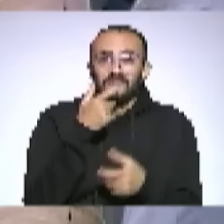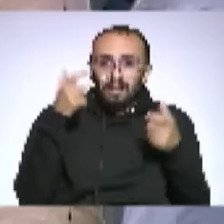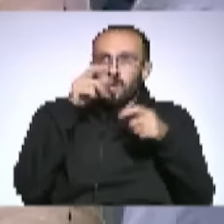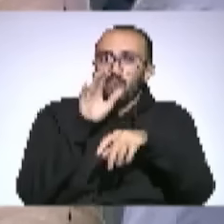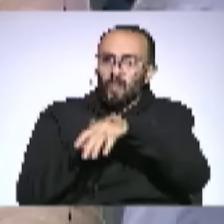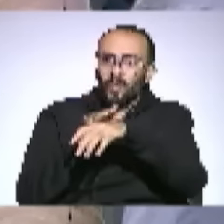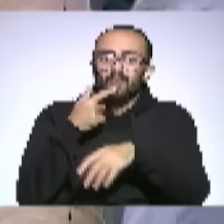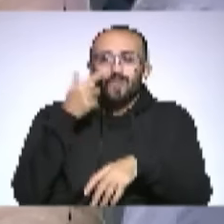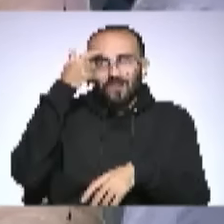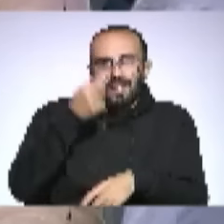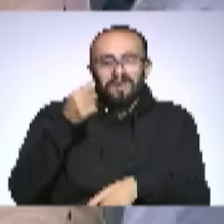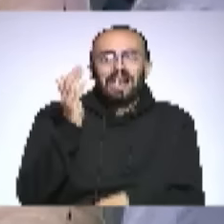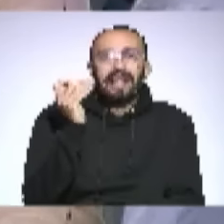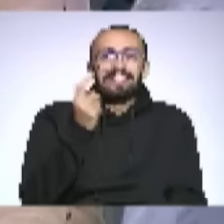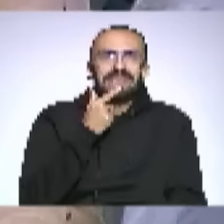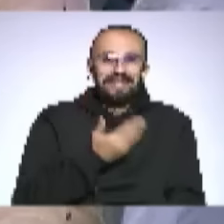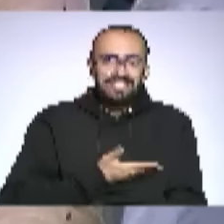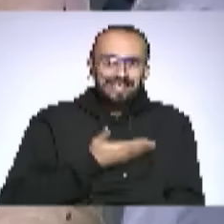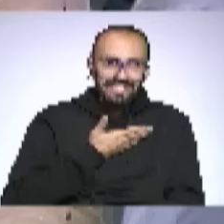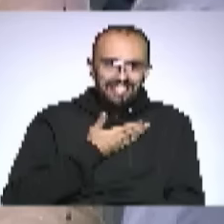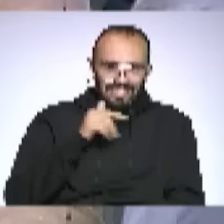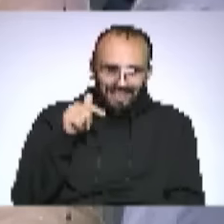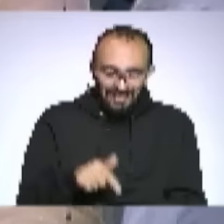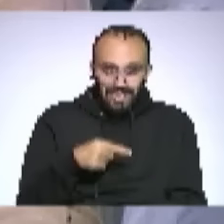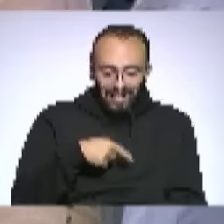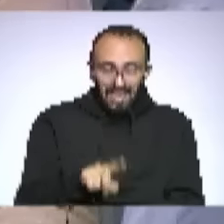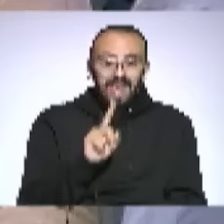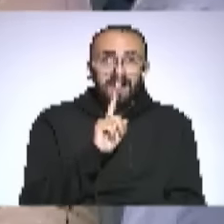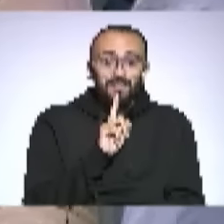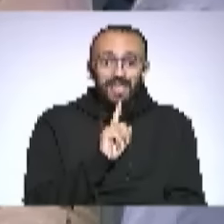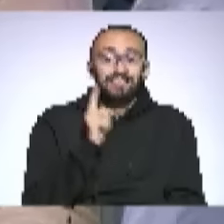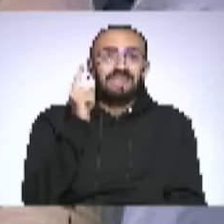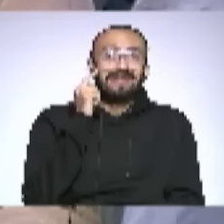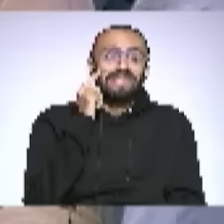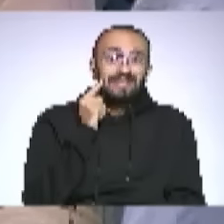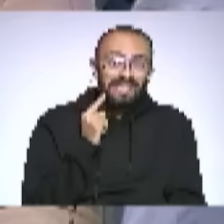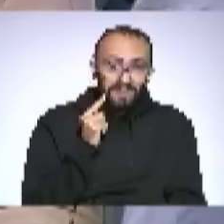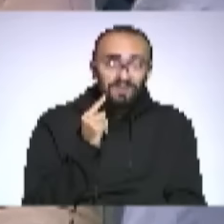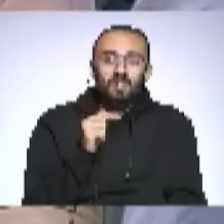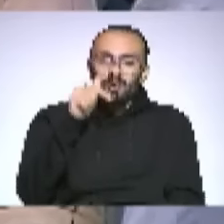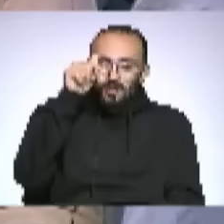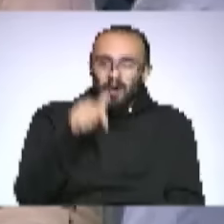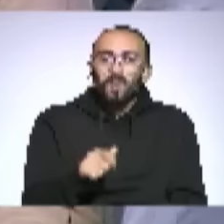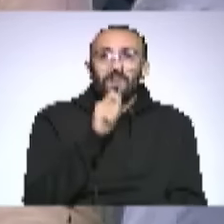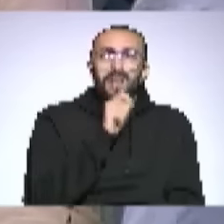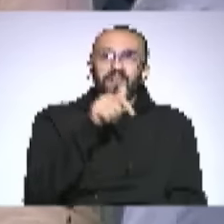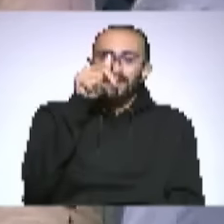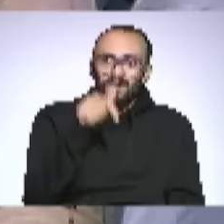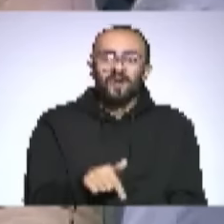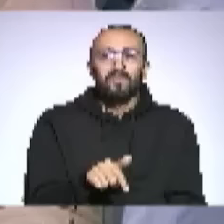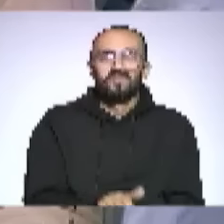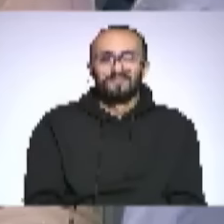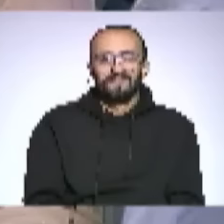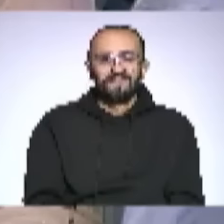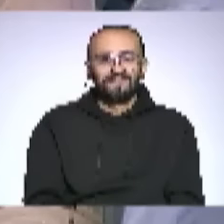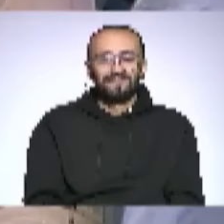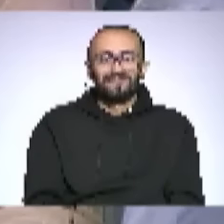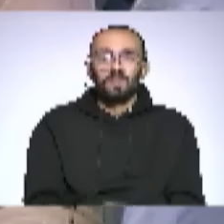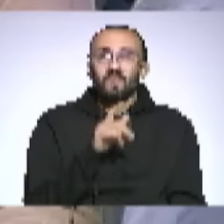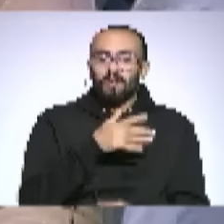بمناسبه عيد ميلاده ال 30 هو عيد ميلاده يوم السبت يوم البرنامج طب حلو قوي وكمان